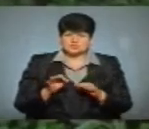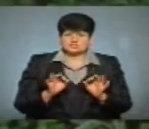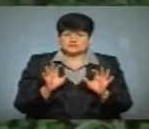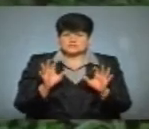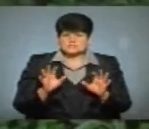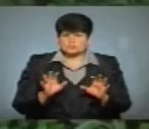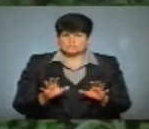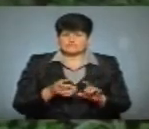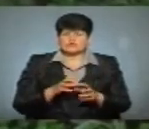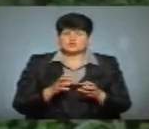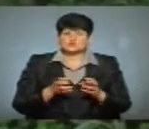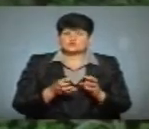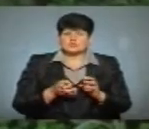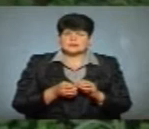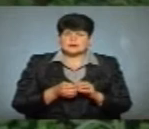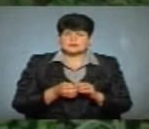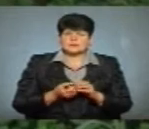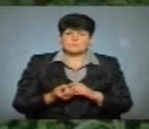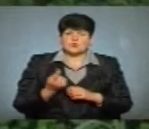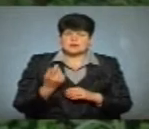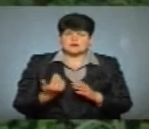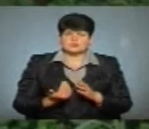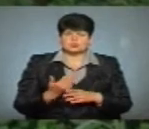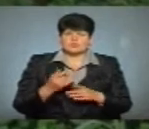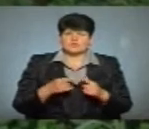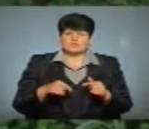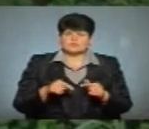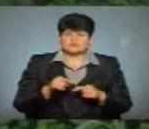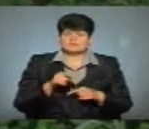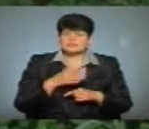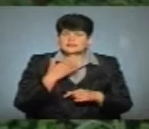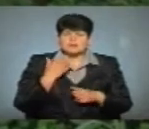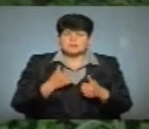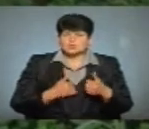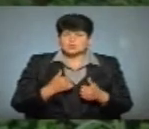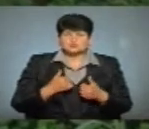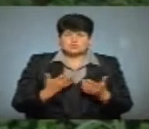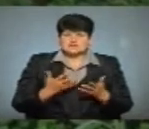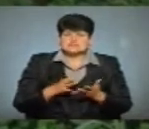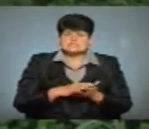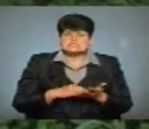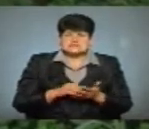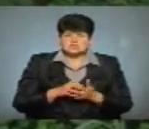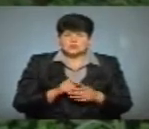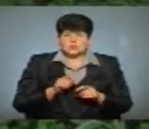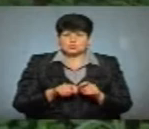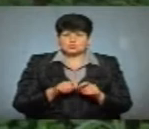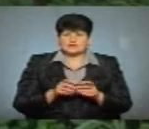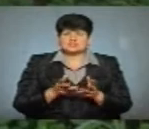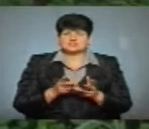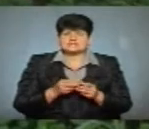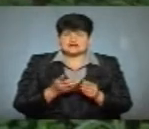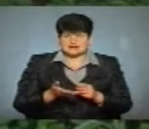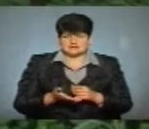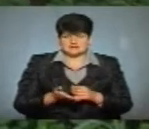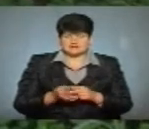закономірність. В результаті появи нового виду він не має конкурентів, які би його знищували і контролювали його